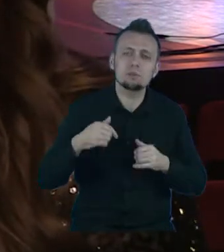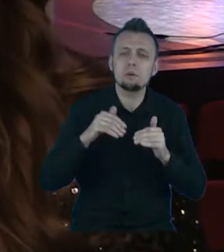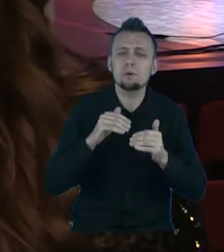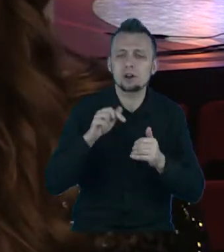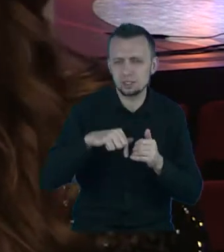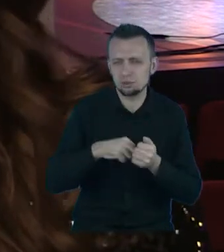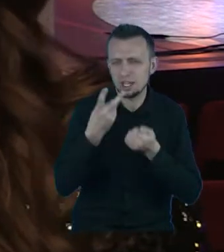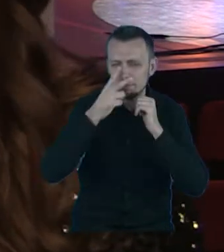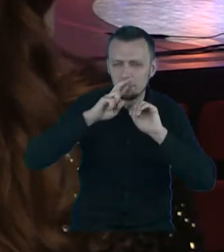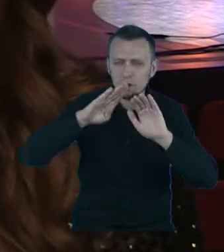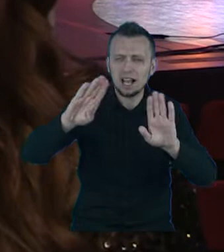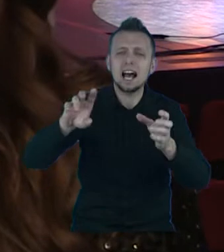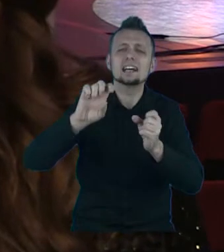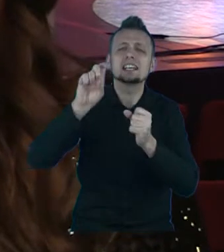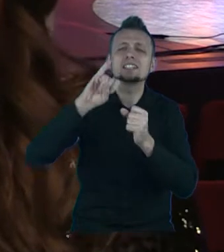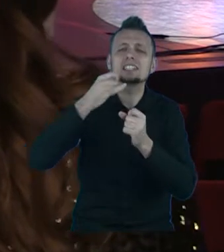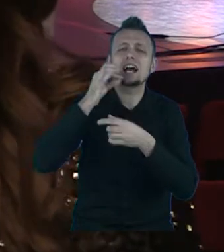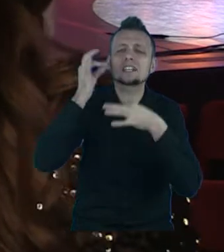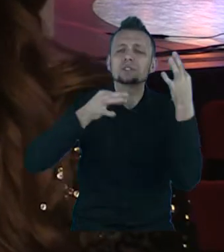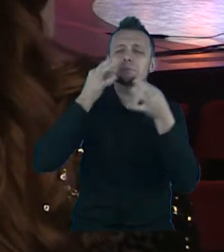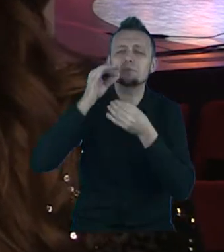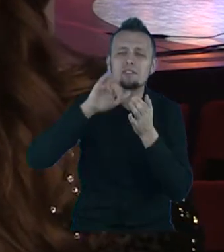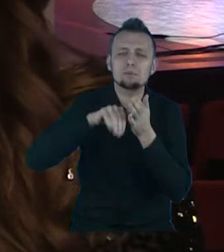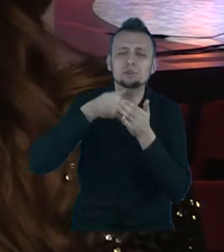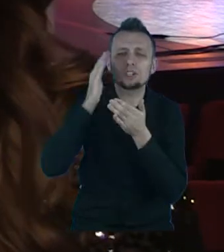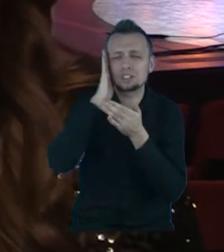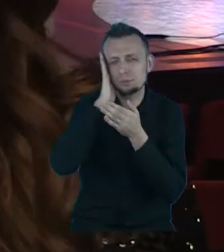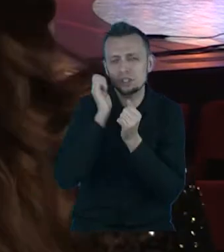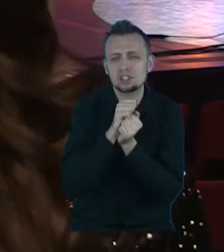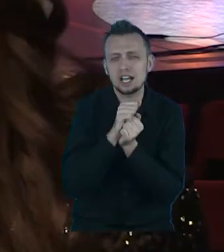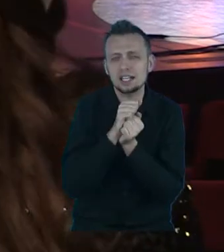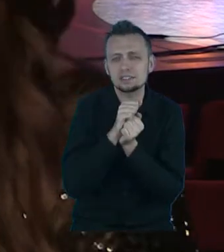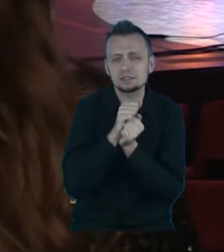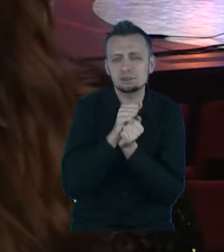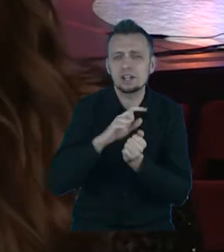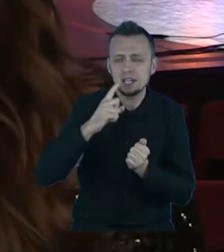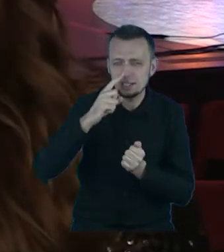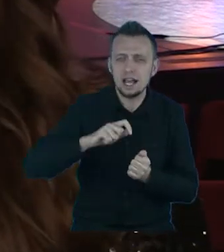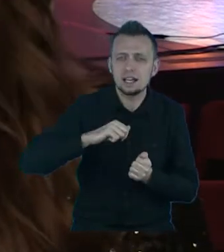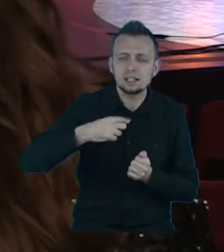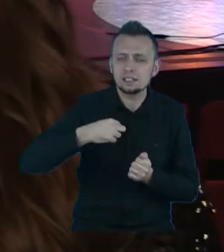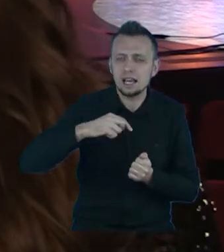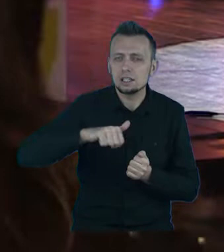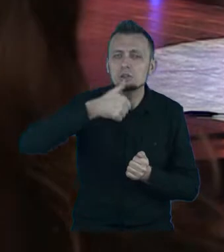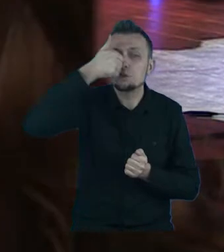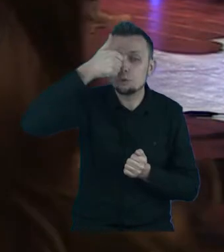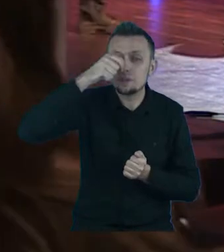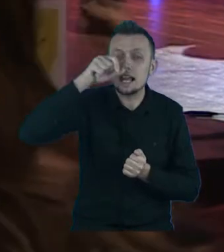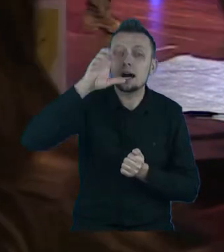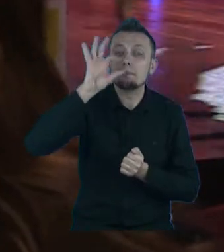dla kutnowskiej publiczności, za to wyróżnienie i jestem bardzo dumna z tego, że jestem kutnowianką.